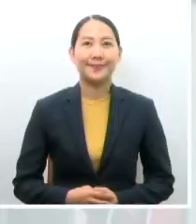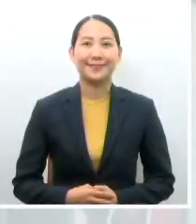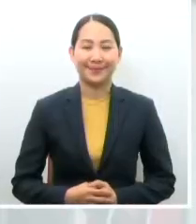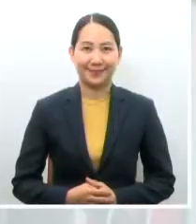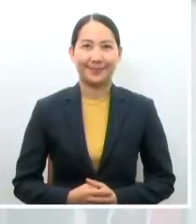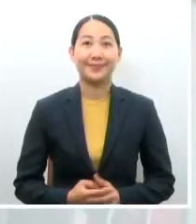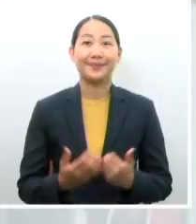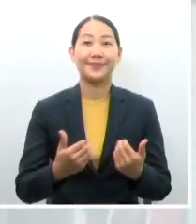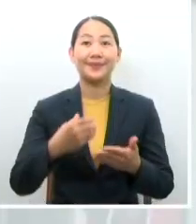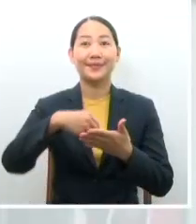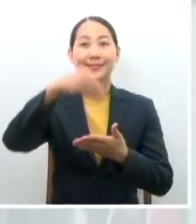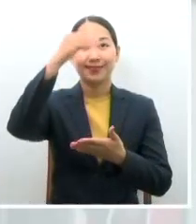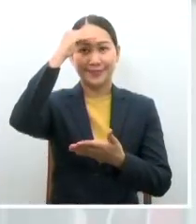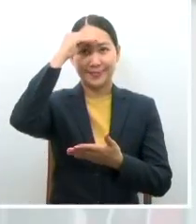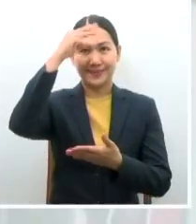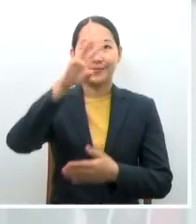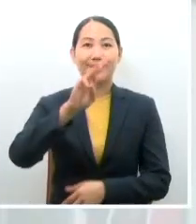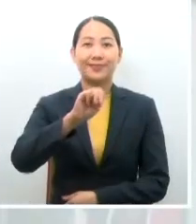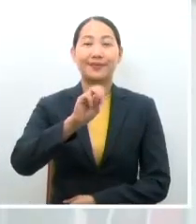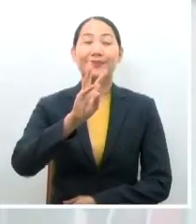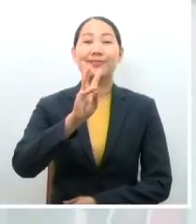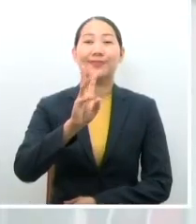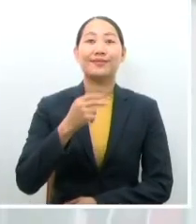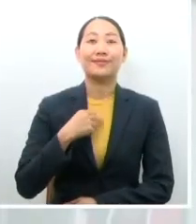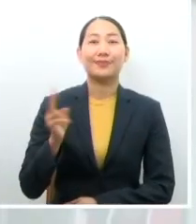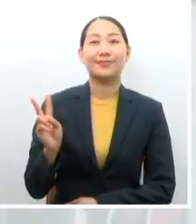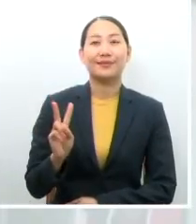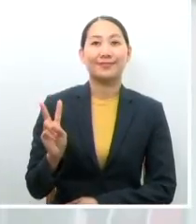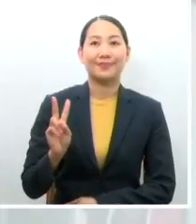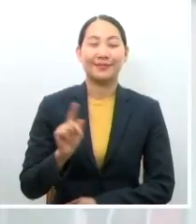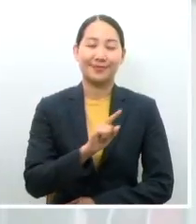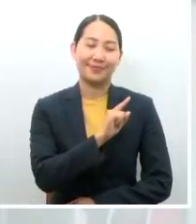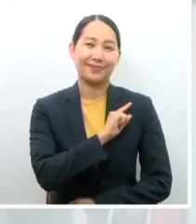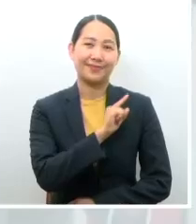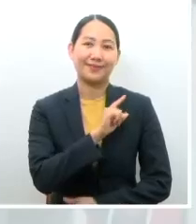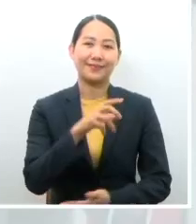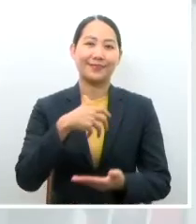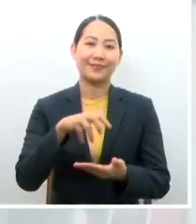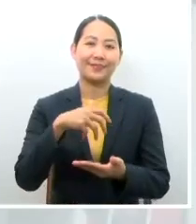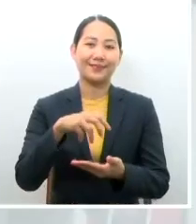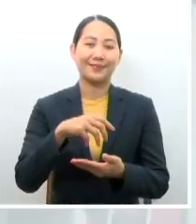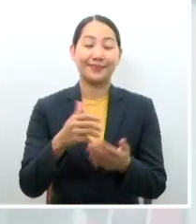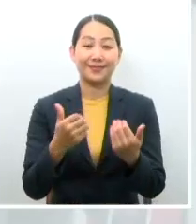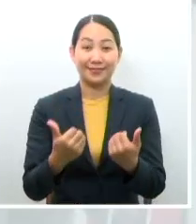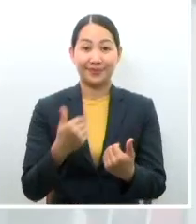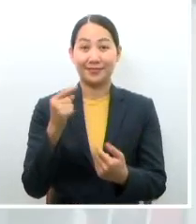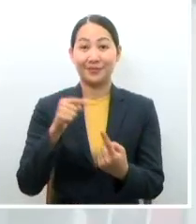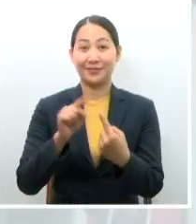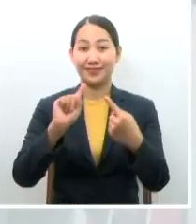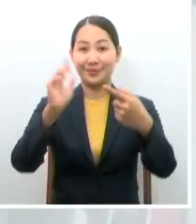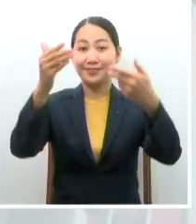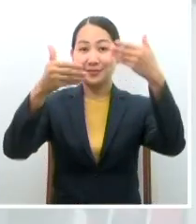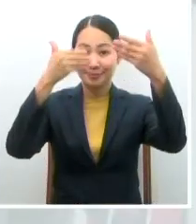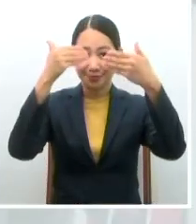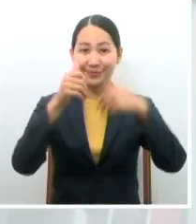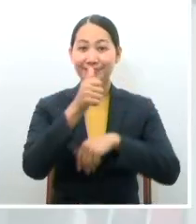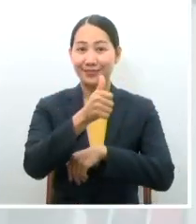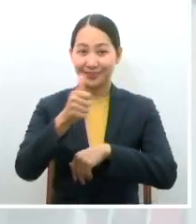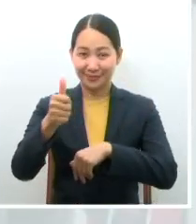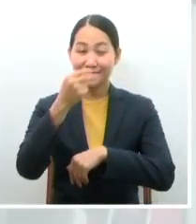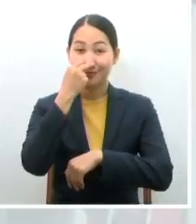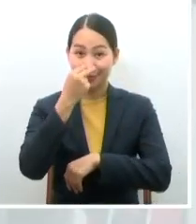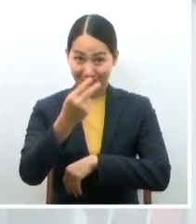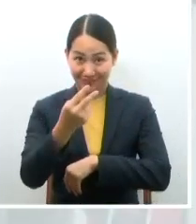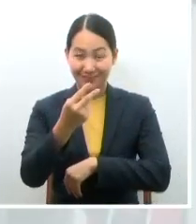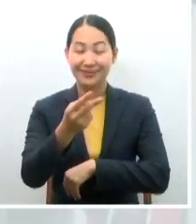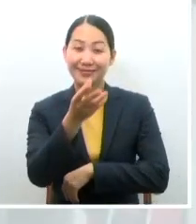ค่ะพวกเราทั้ง2คนนะคะเป็นตัวแทนมาจากโรงเรียนสวนพระยาวิทยาค่ะ ค่ะและในวันนี้นะคะเราก็มีกิจกรรมดีๆมาให้ทุกคนได้รับชมกันนะคะนั่นก็